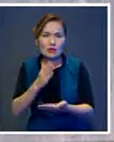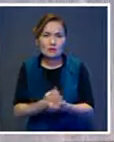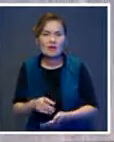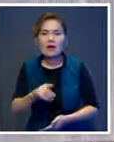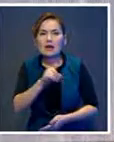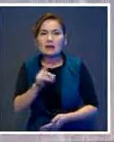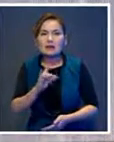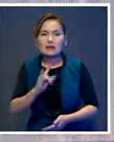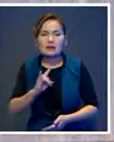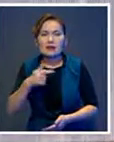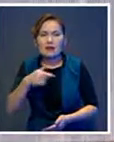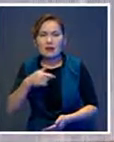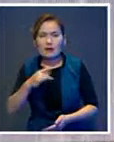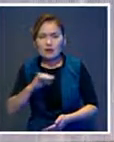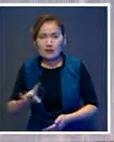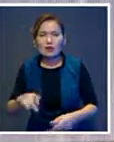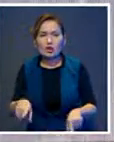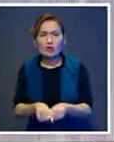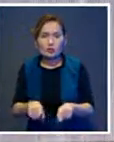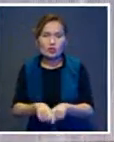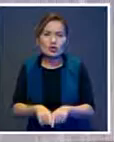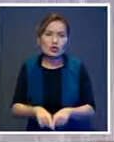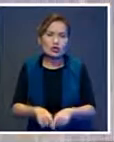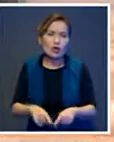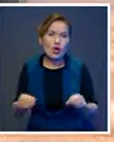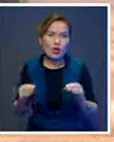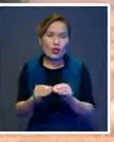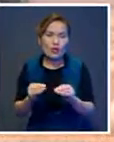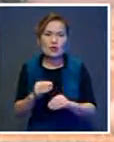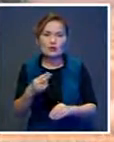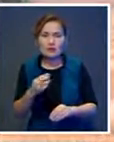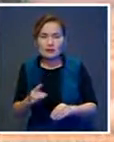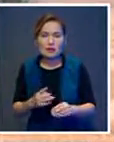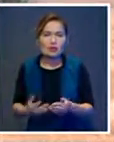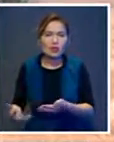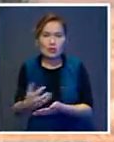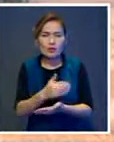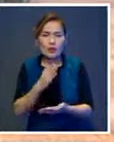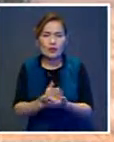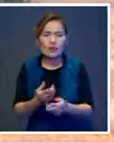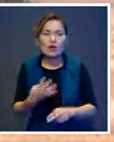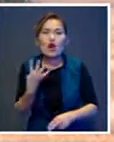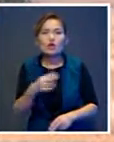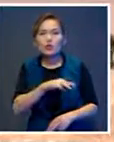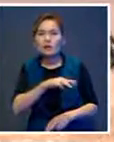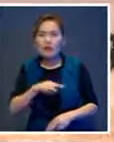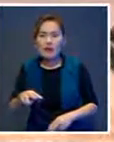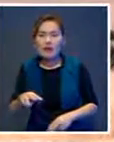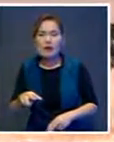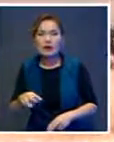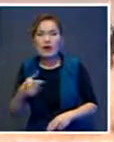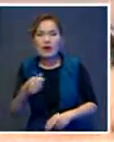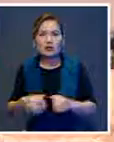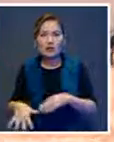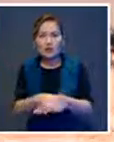өзінің өнімділігі де сол шама 10 центнерден айналды. Жалпы биыл теріскейлік диқандар 4 миллион 222 мың гектарға